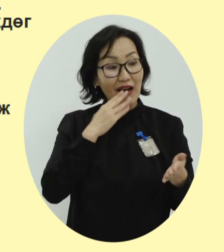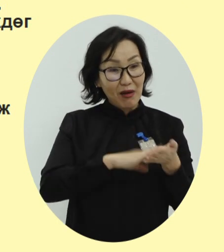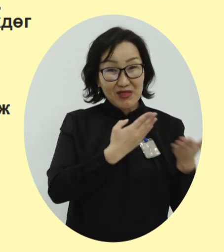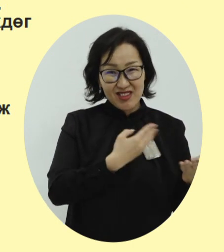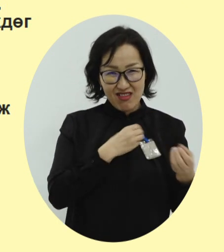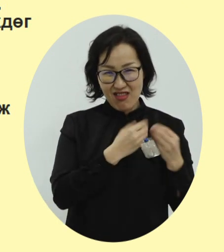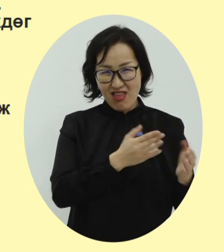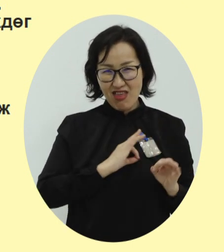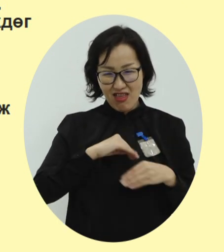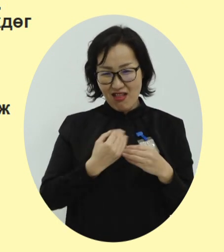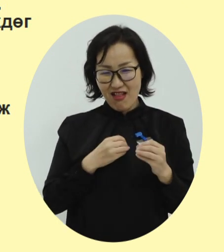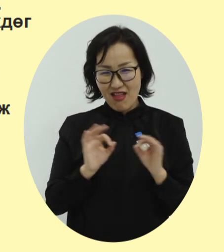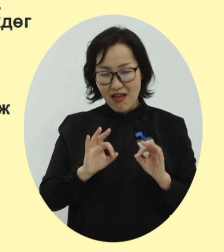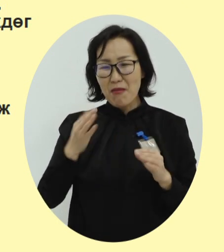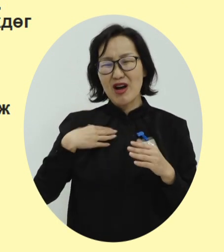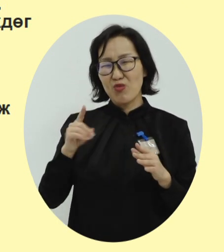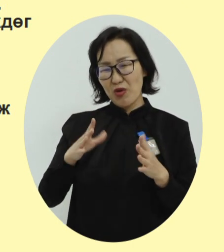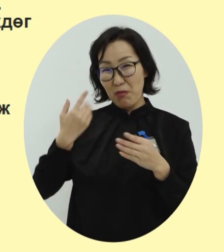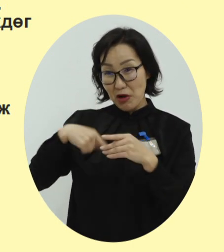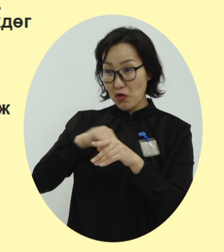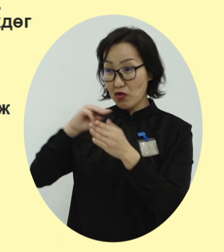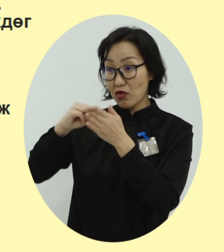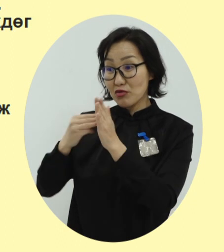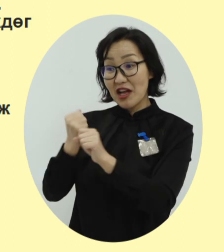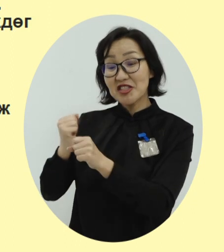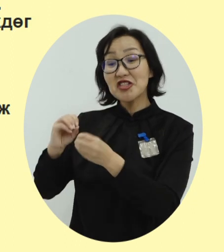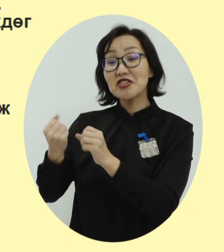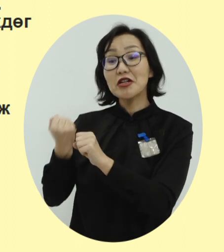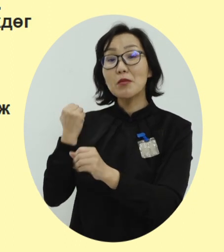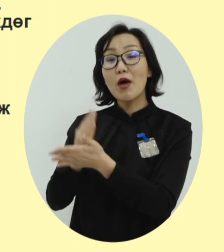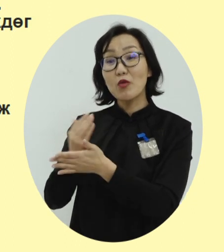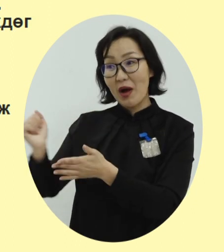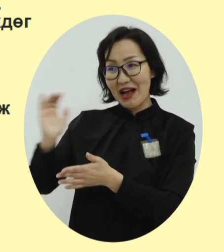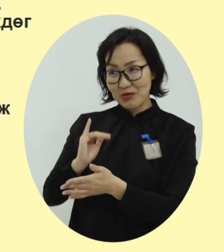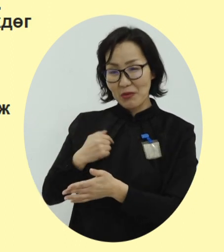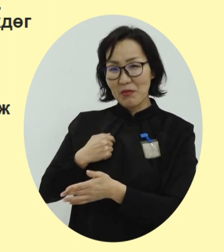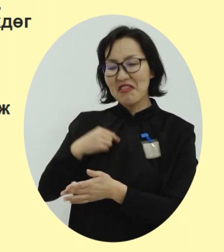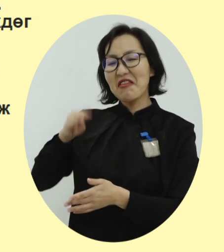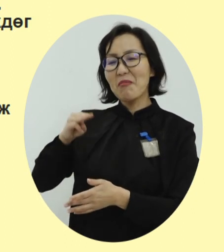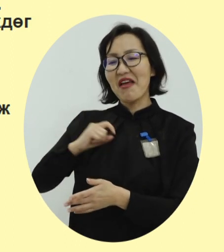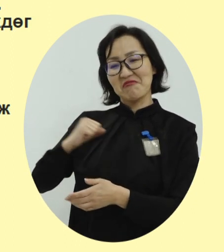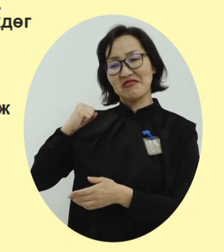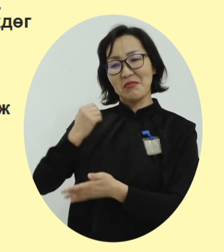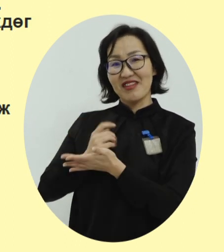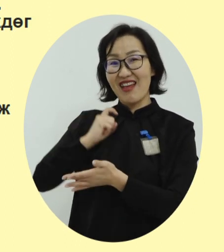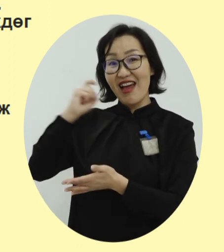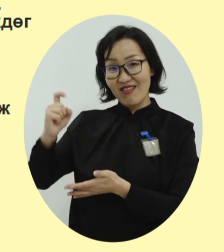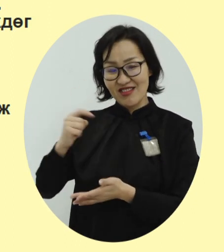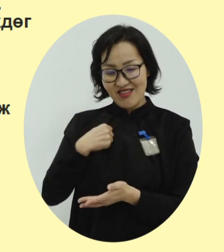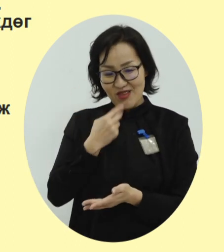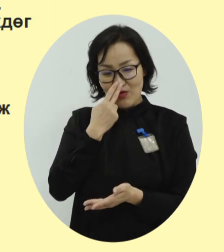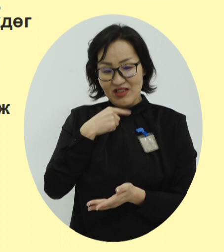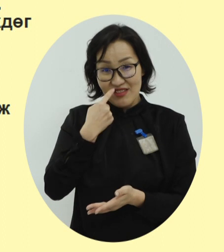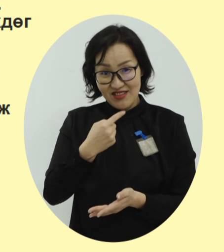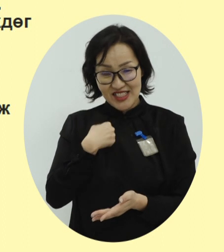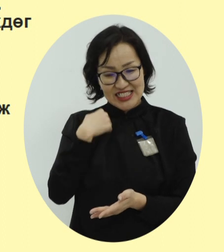болоогүй. Өнөөдөр багшийг төлөвлөсөн ажлаа хийж чадаж байгаа юу гэхэд нь тиймээ гэд хариулчихсан. Худал